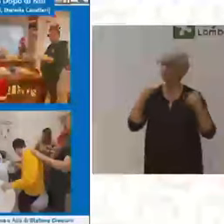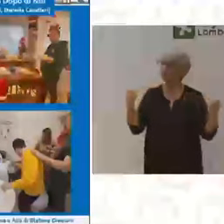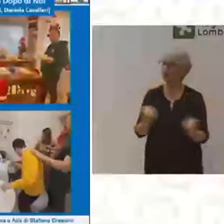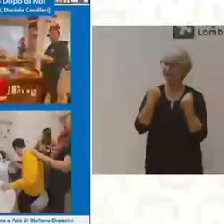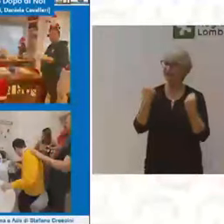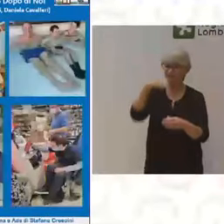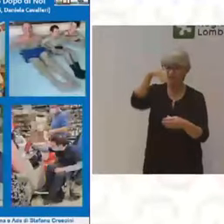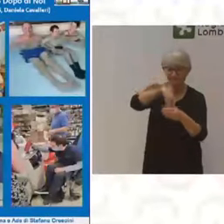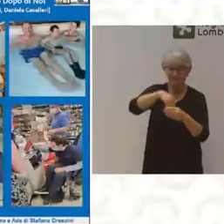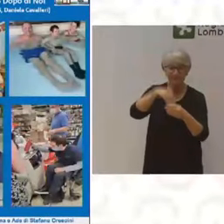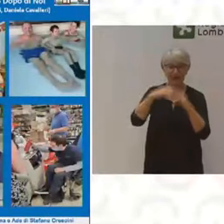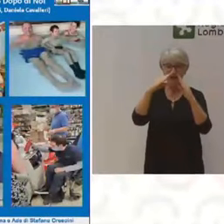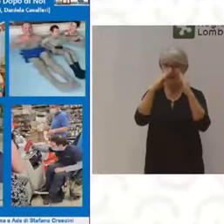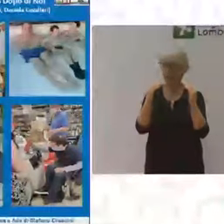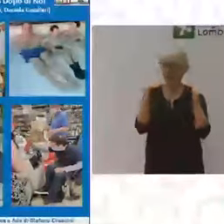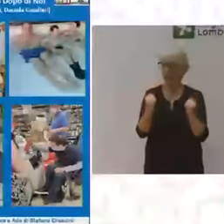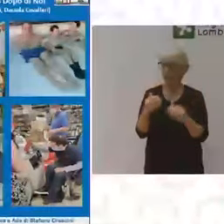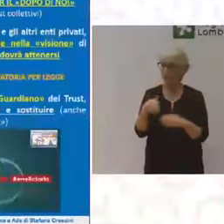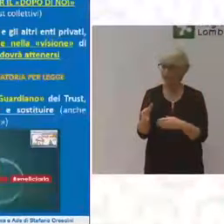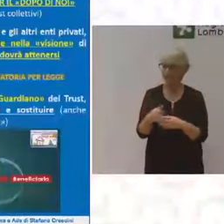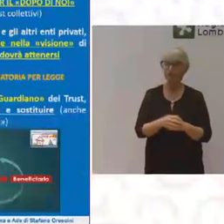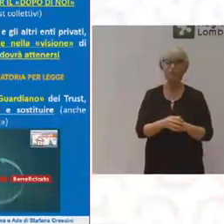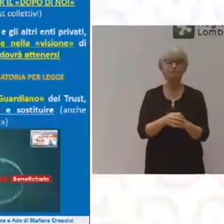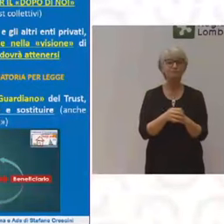di svago. In materia di trust,